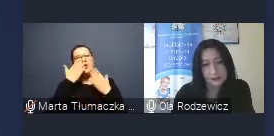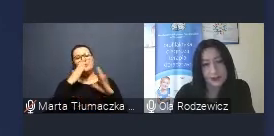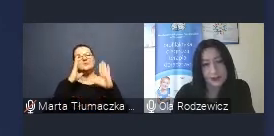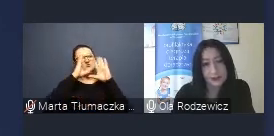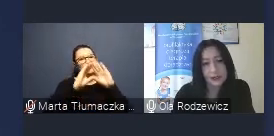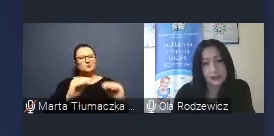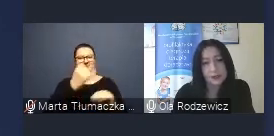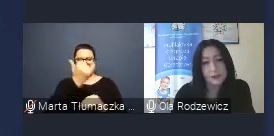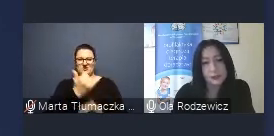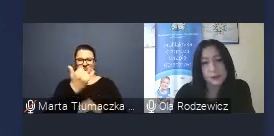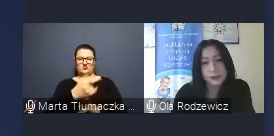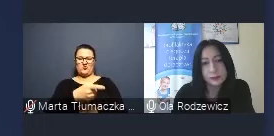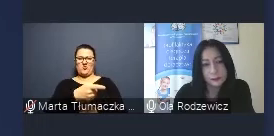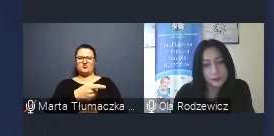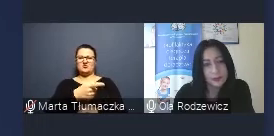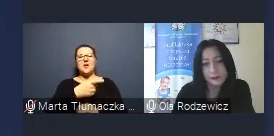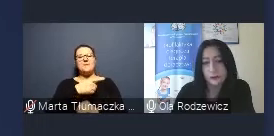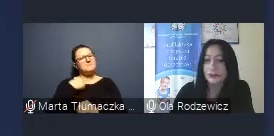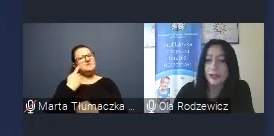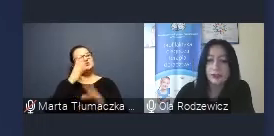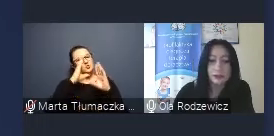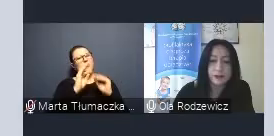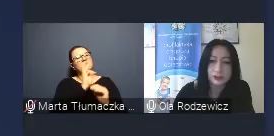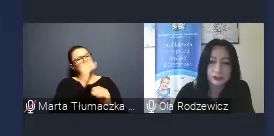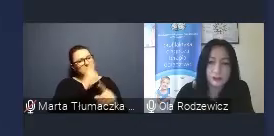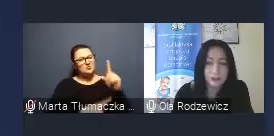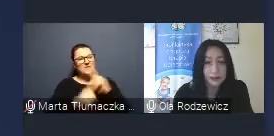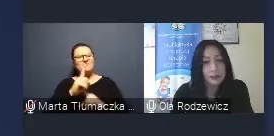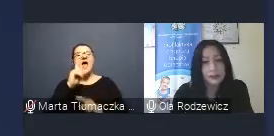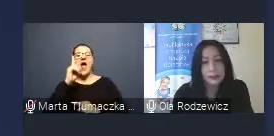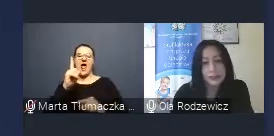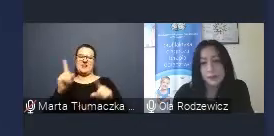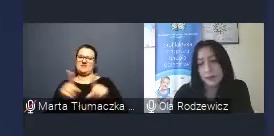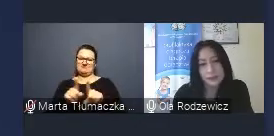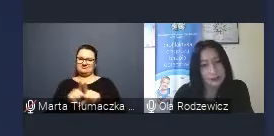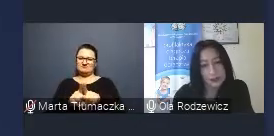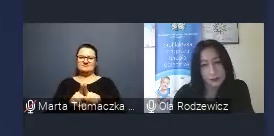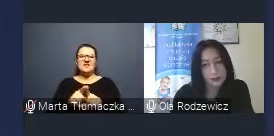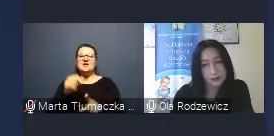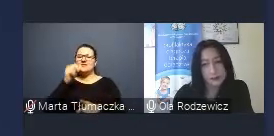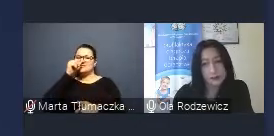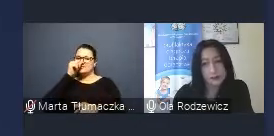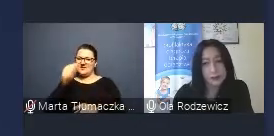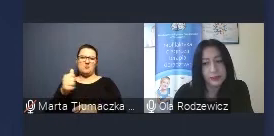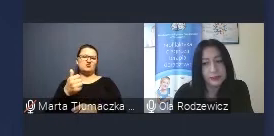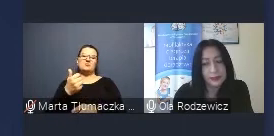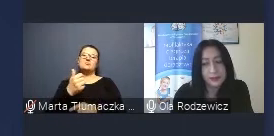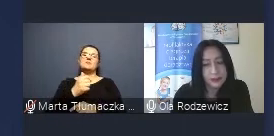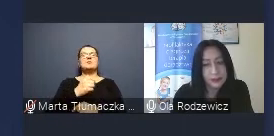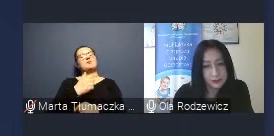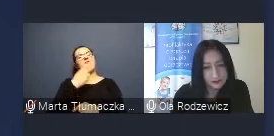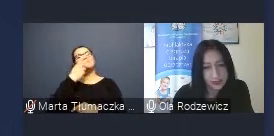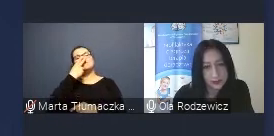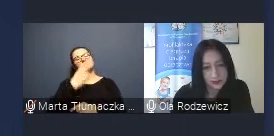dziecka, prawda? Że my szanujemy jego niepełnosprawność, ale jednocześnie nie możemy patrzeć na to dziecko i dla